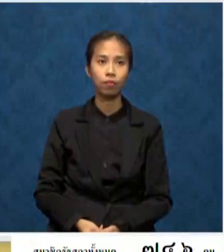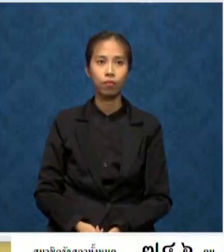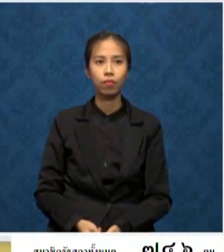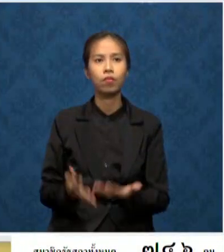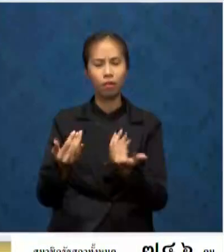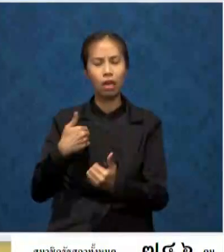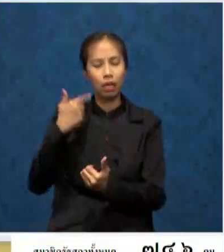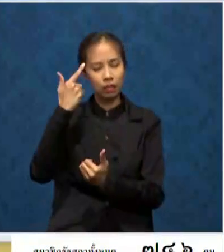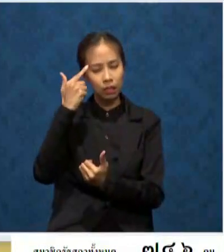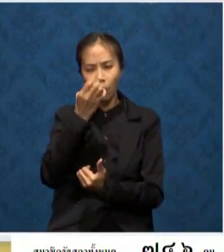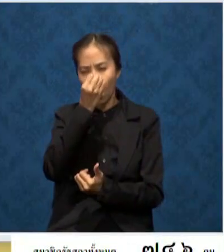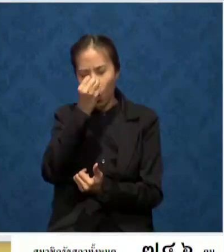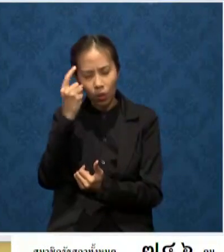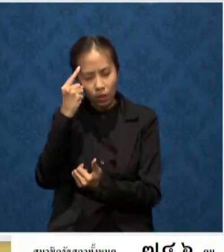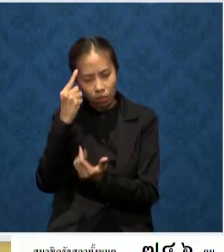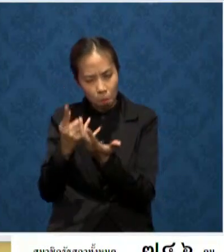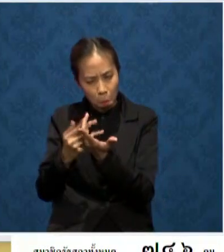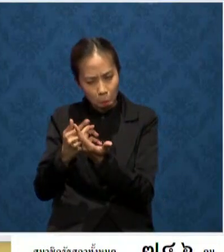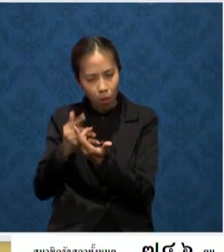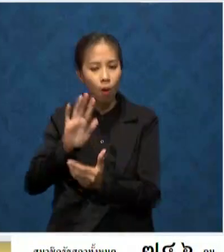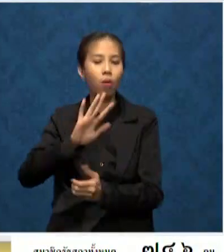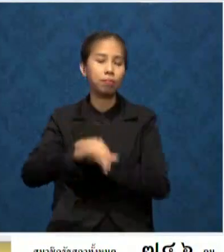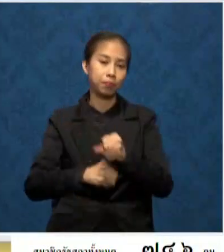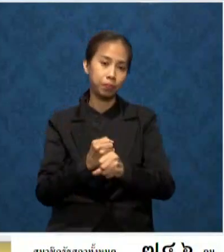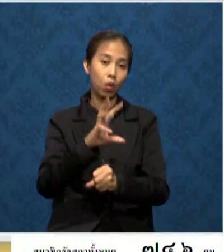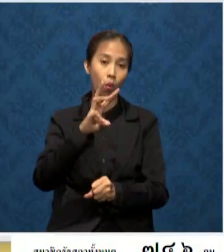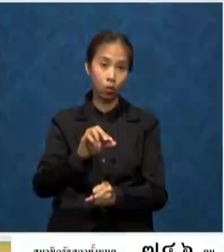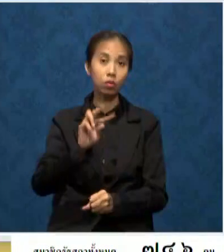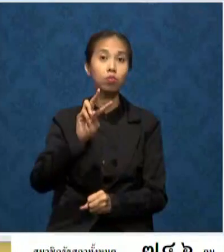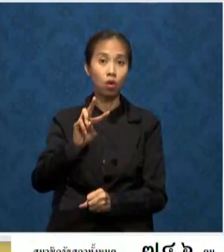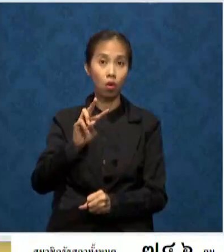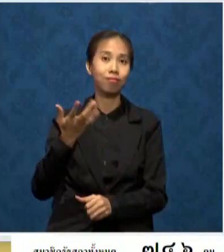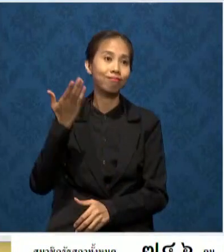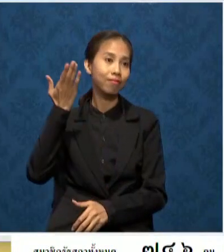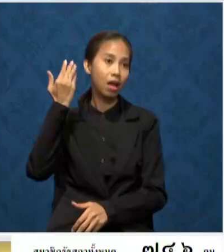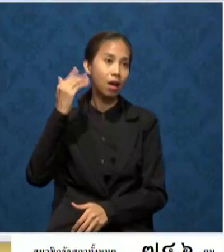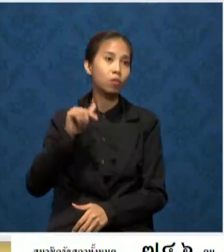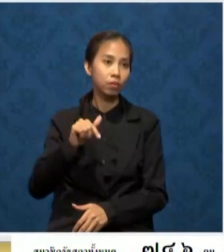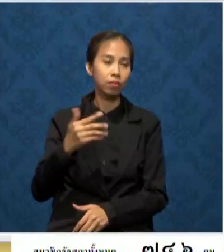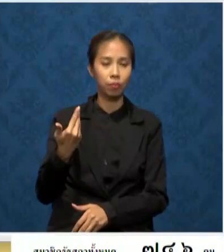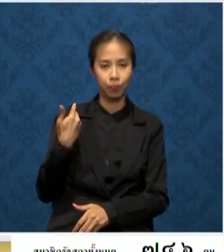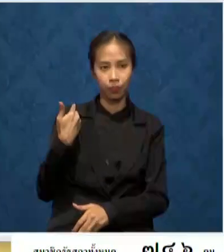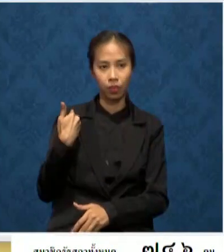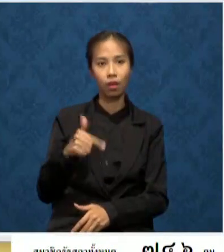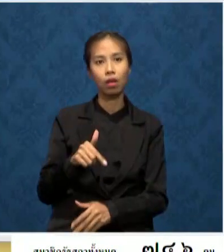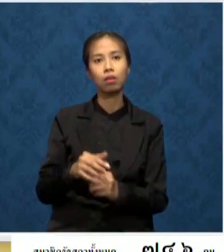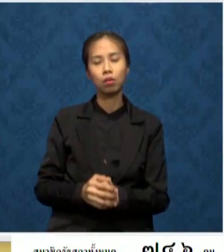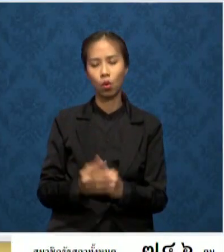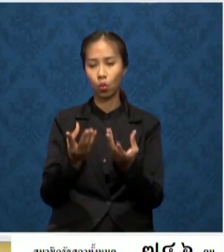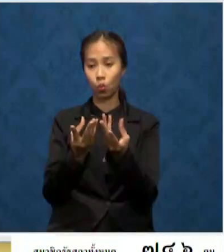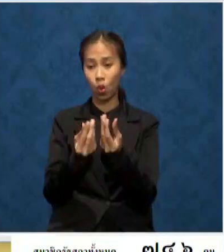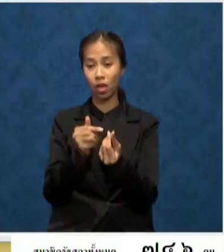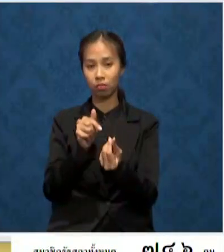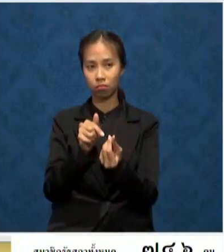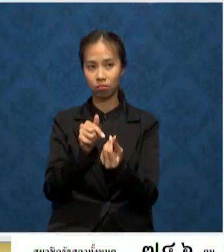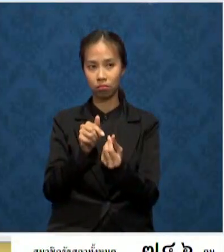เคยคำนวนไว้ในปี 2,562 ครับซึ่งขนาดนั้นตัวเลขความสญเส